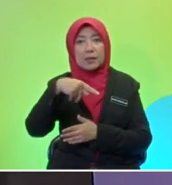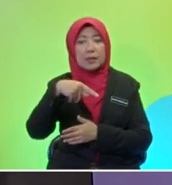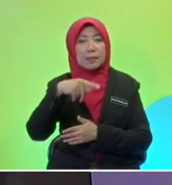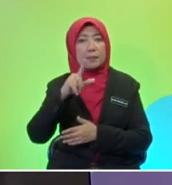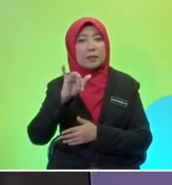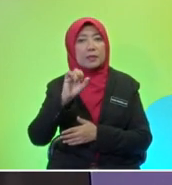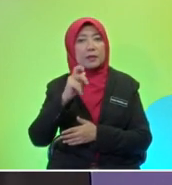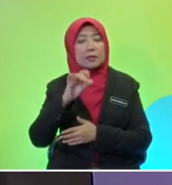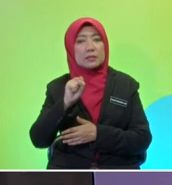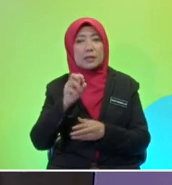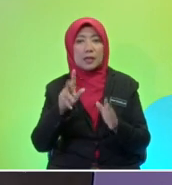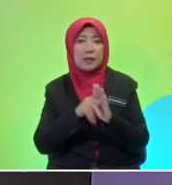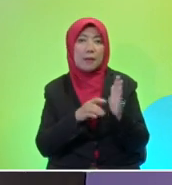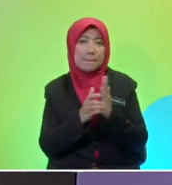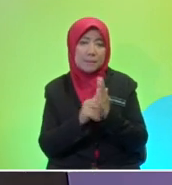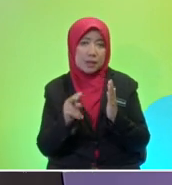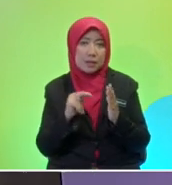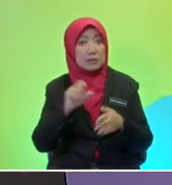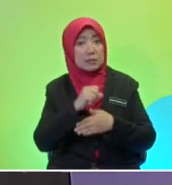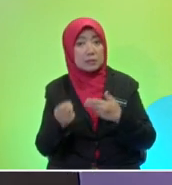masalahnya ringkas jadi